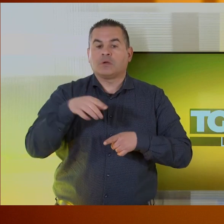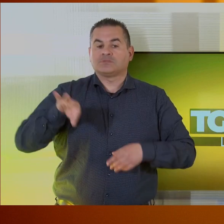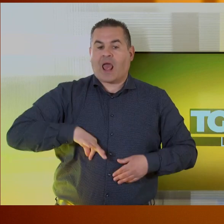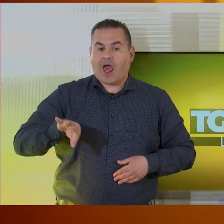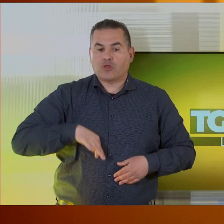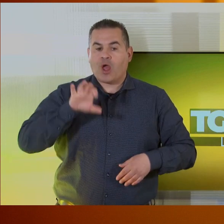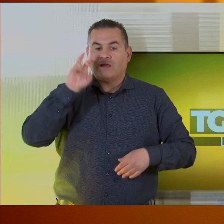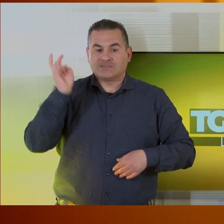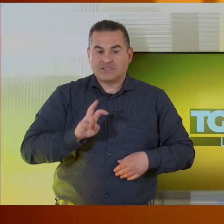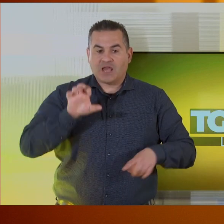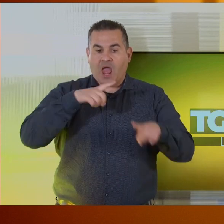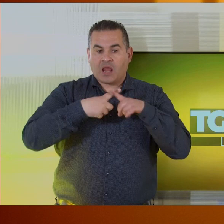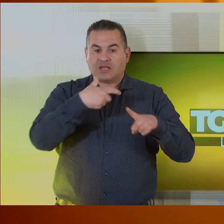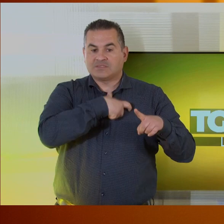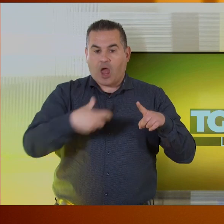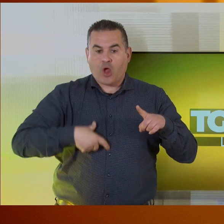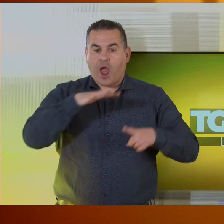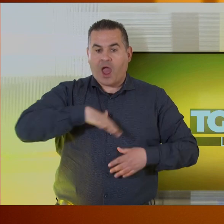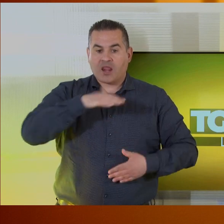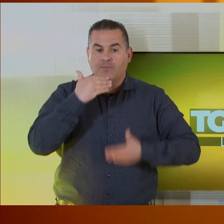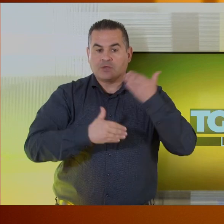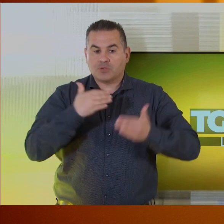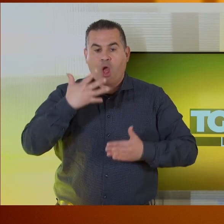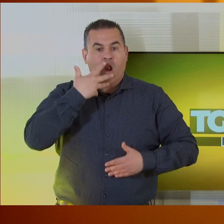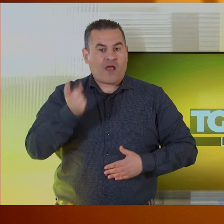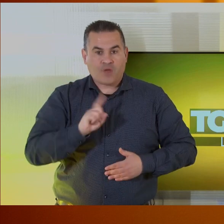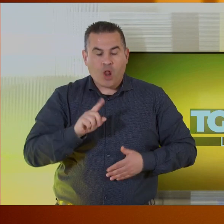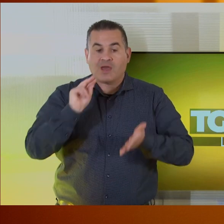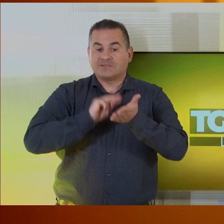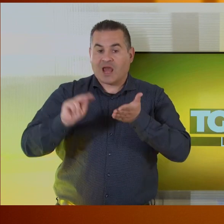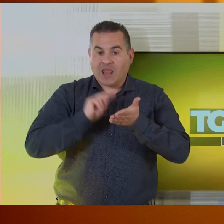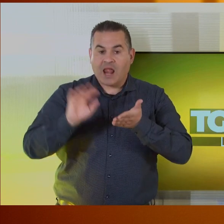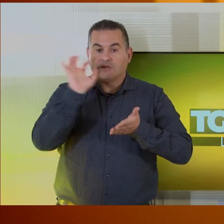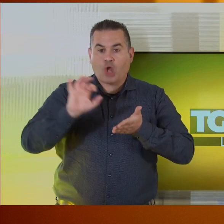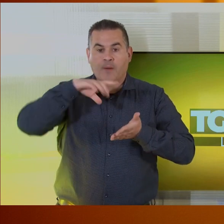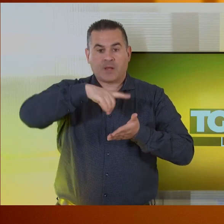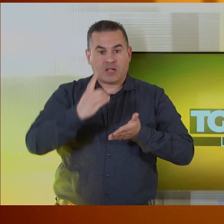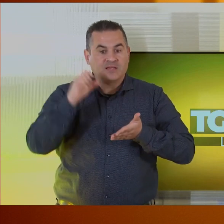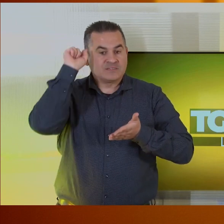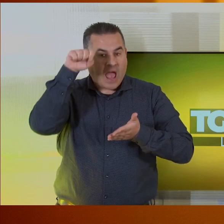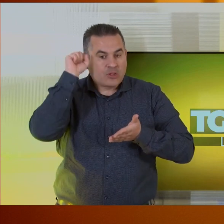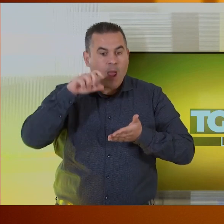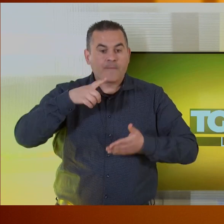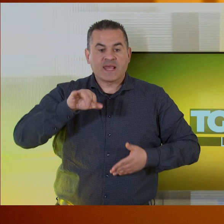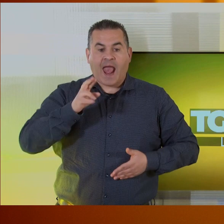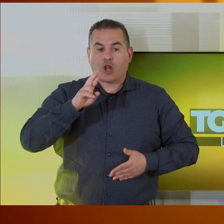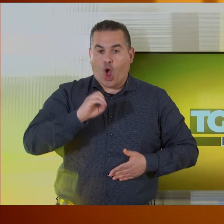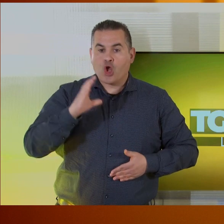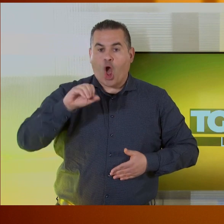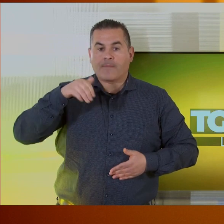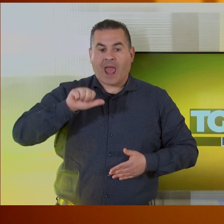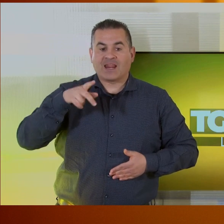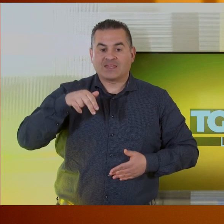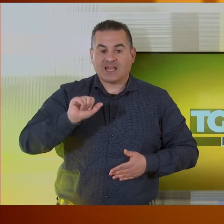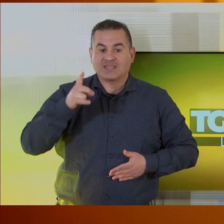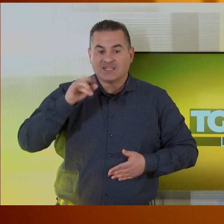regionale del PD Sardo, Piero Comandini, che può vantare un bacino di voti 5 volte superiore. Al centrodestra, come abbiamo sottolineato nei